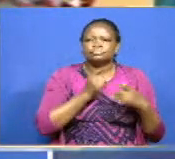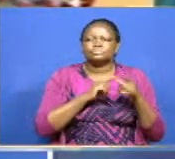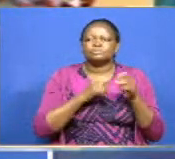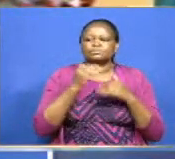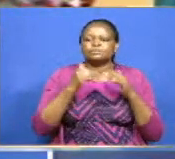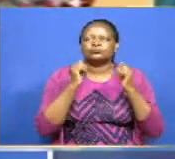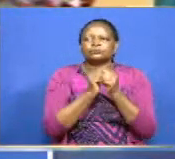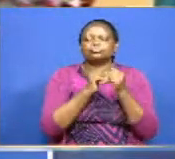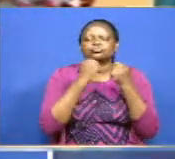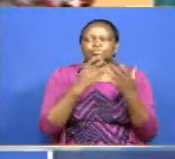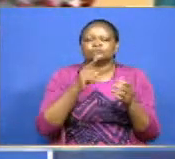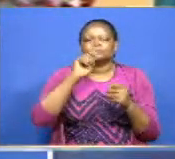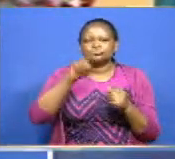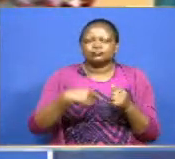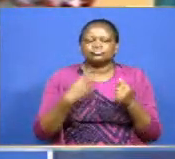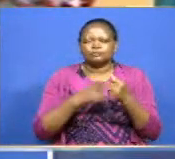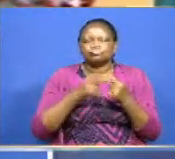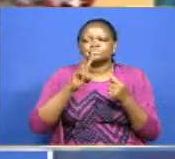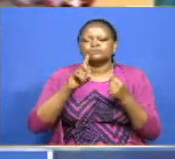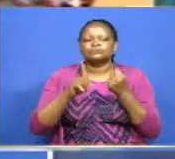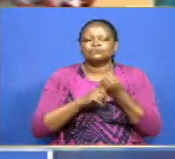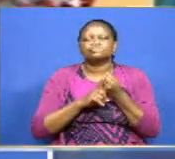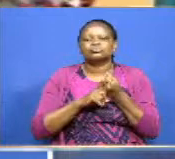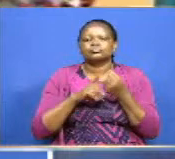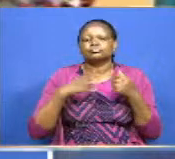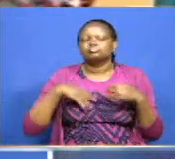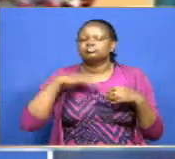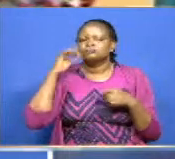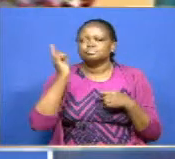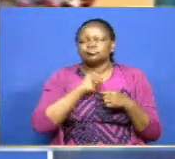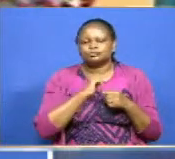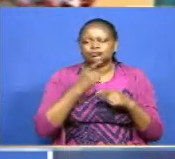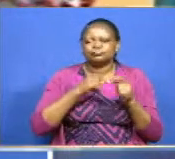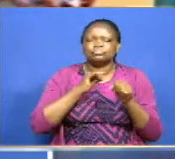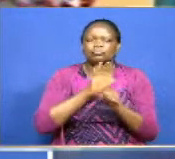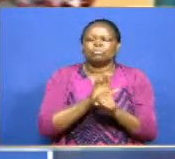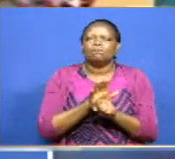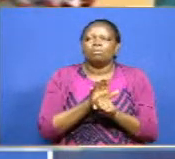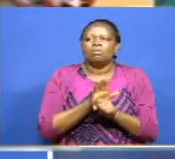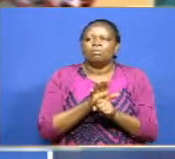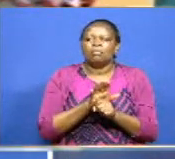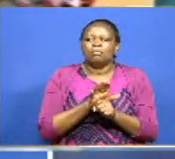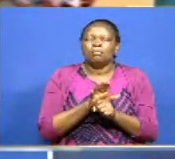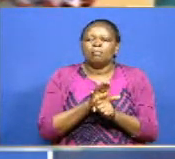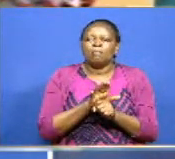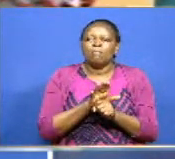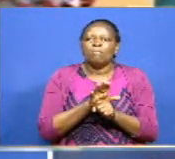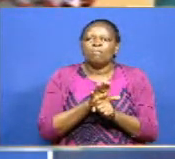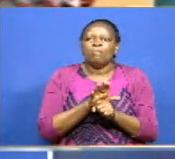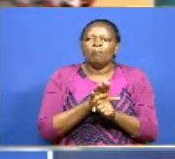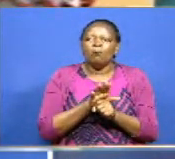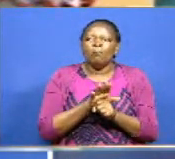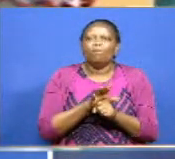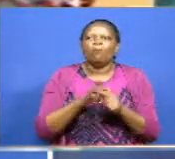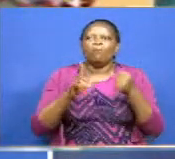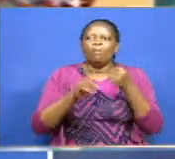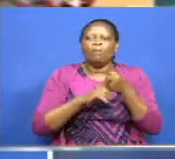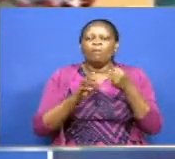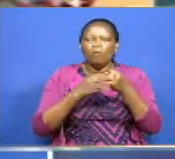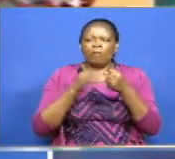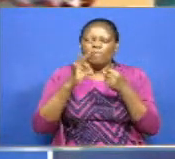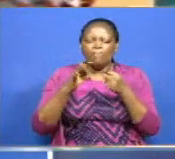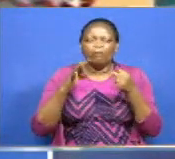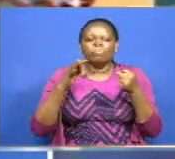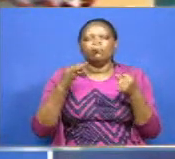kufikisha 1,726 idadi kamili ya vifo vya COVID-19 nchini. Wagonjwa 683